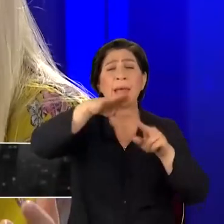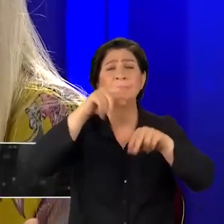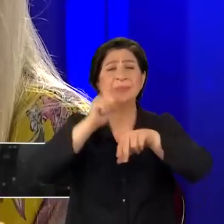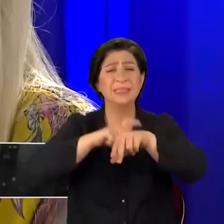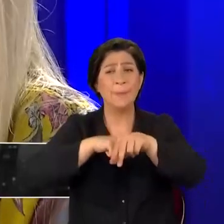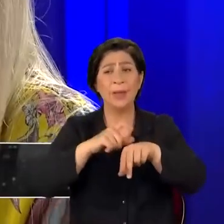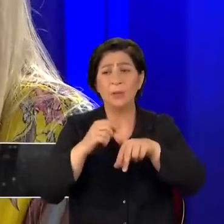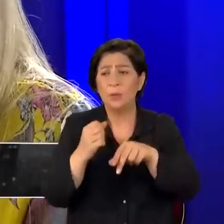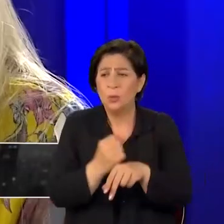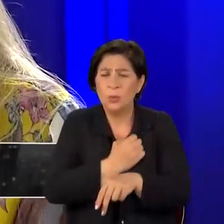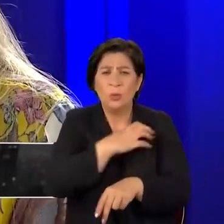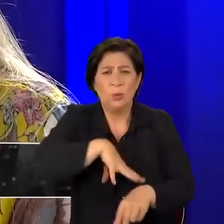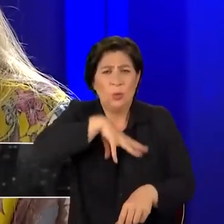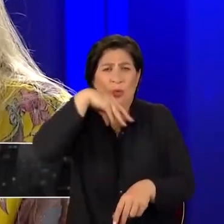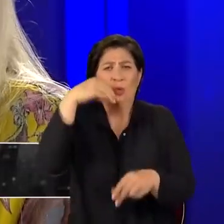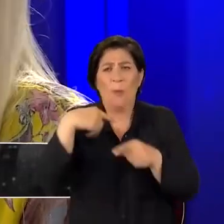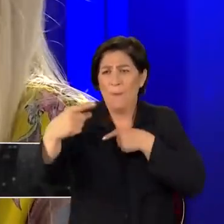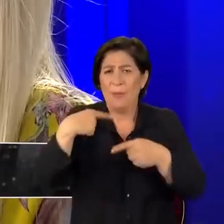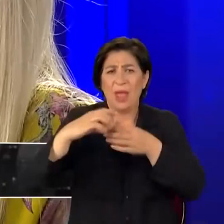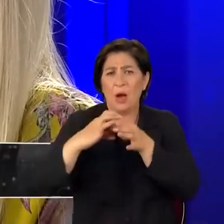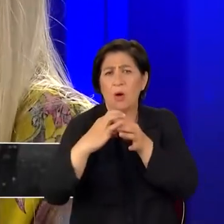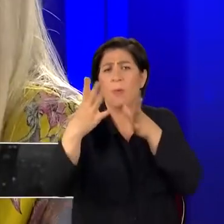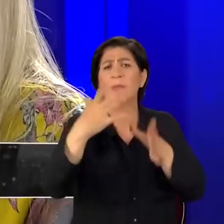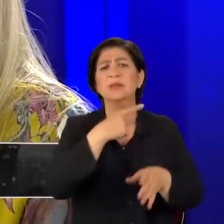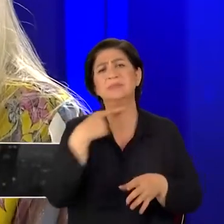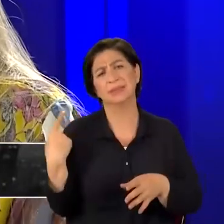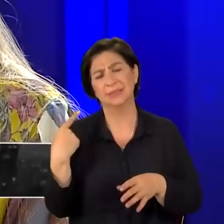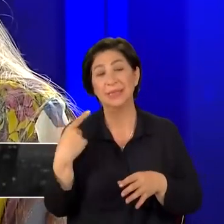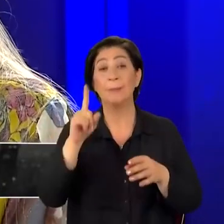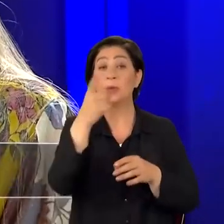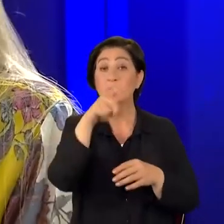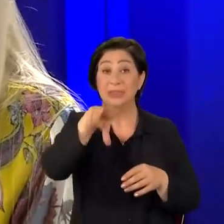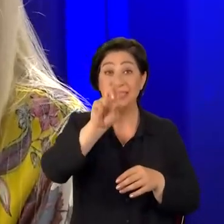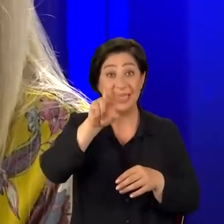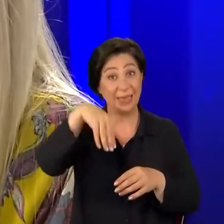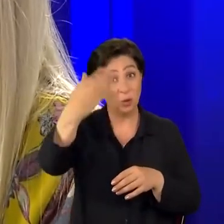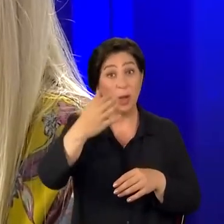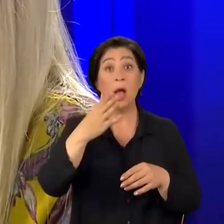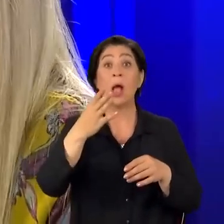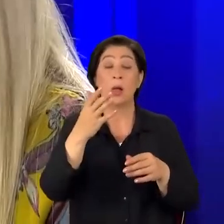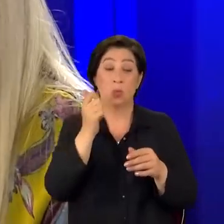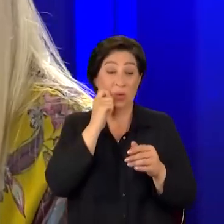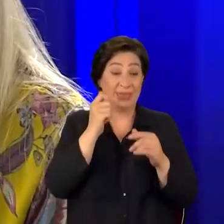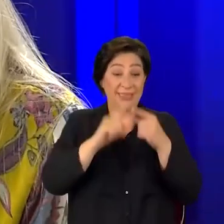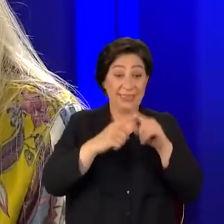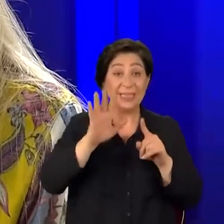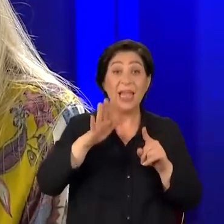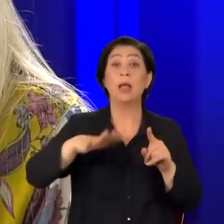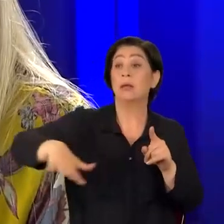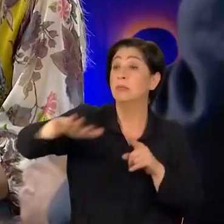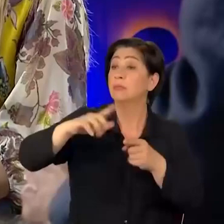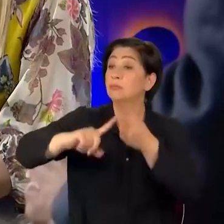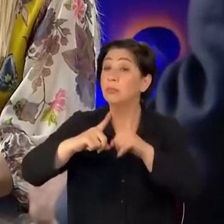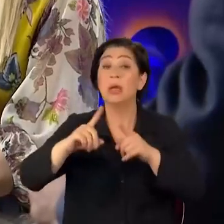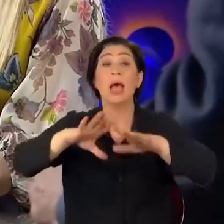zamanın ruhunu çok birbirinden kopartmak mümkün değil. 1980'li yıllardan sonra sadece muhafazakar siyaset değil, aynı zamanda etnik siyaset de çok